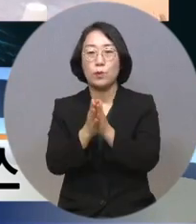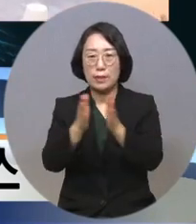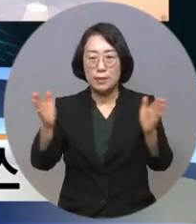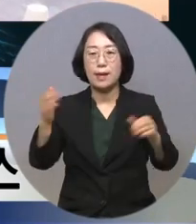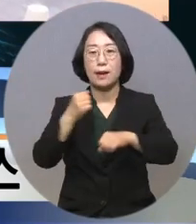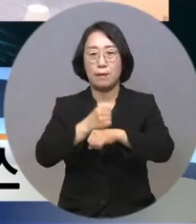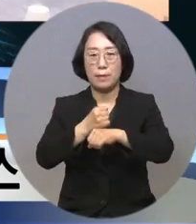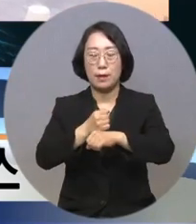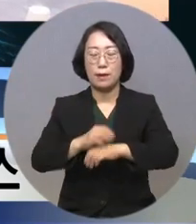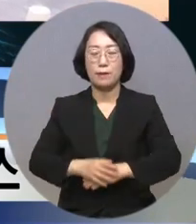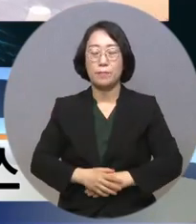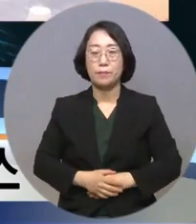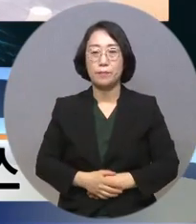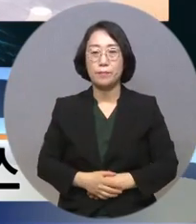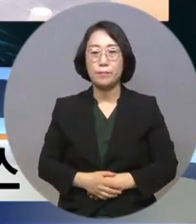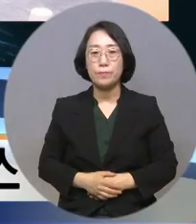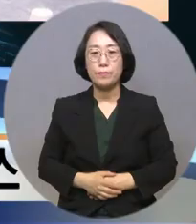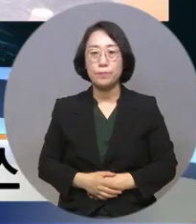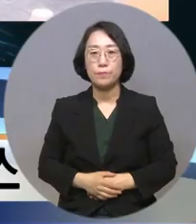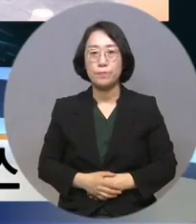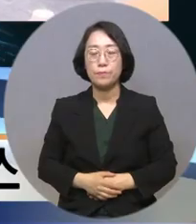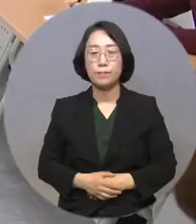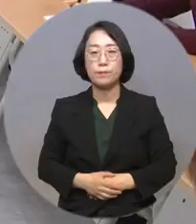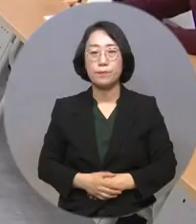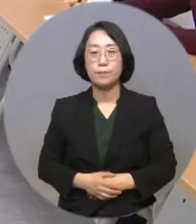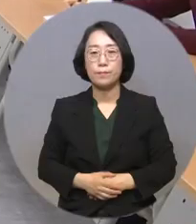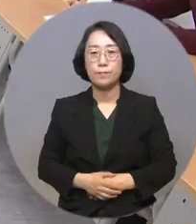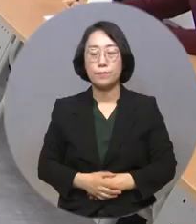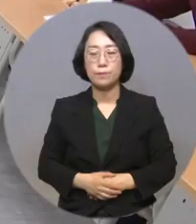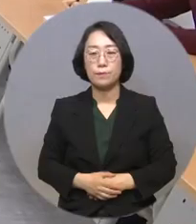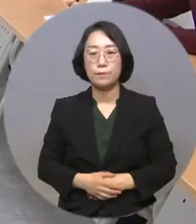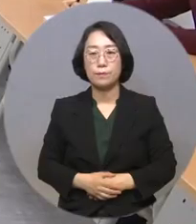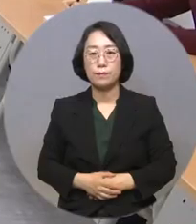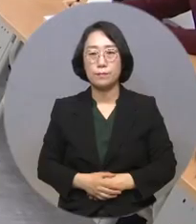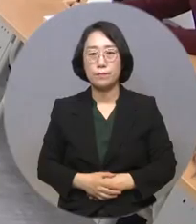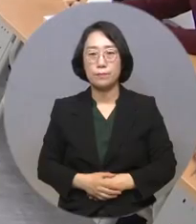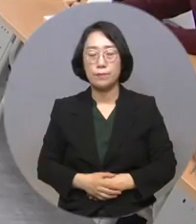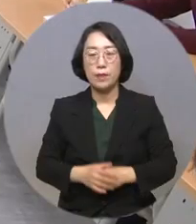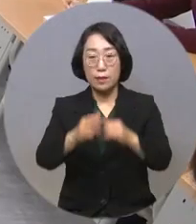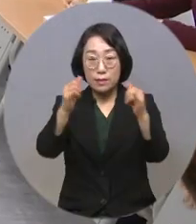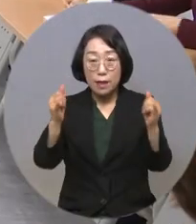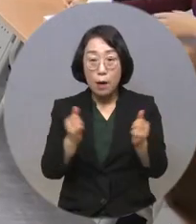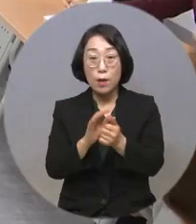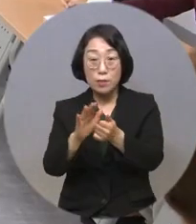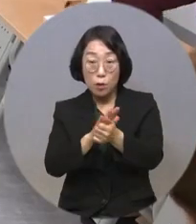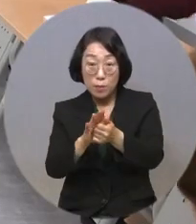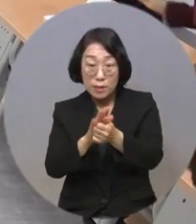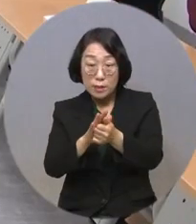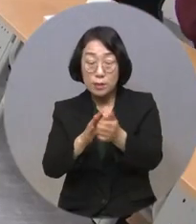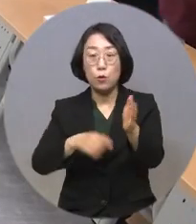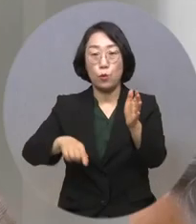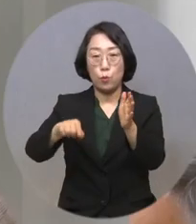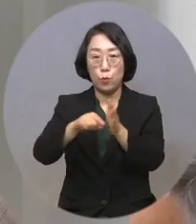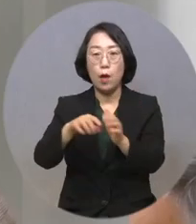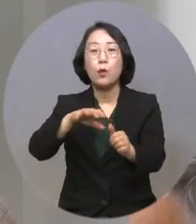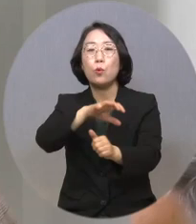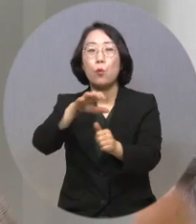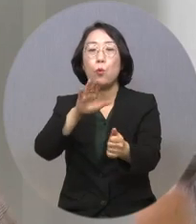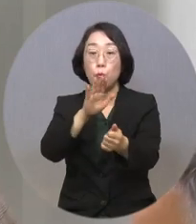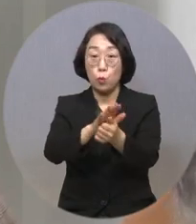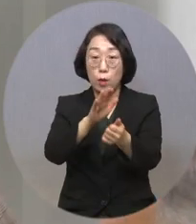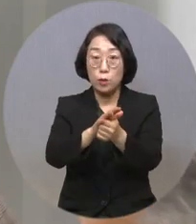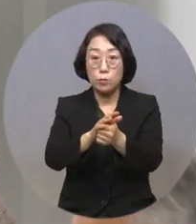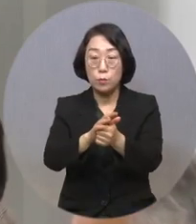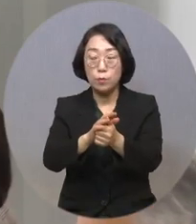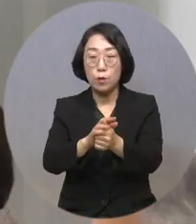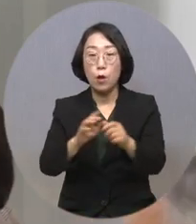문경 화 기자가 보도합니다 사회서비스 공공성을 강화하기 위해 돌봄을 제공하는 전라남도 동부